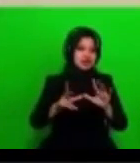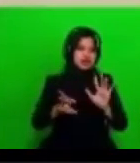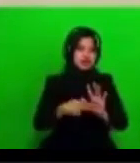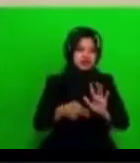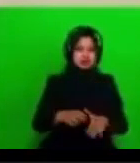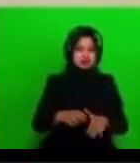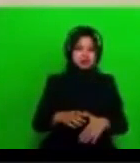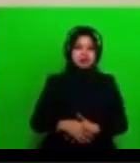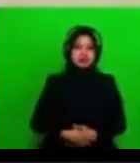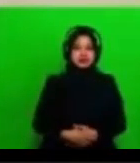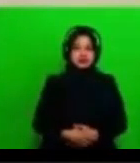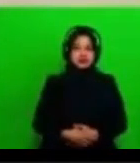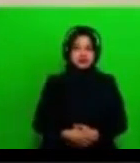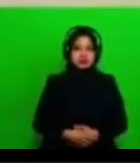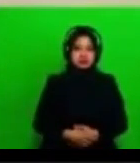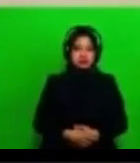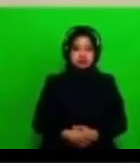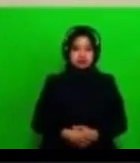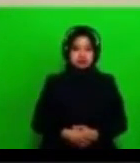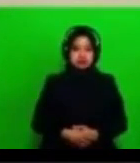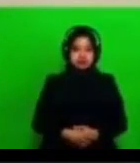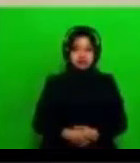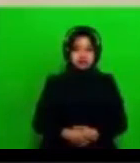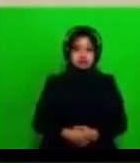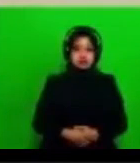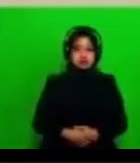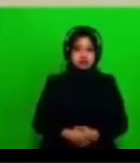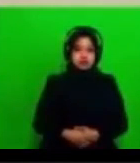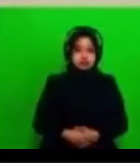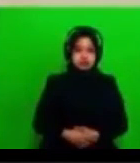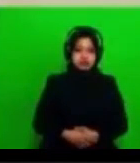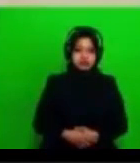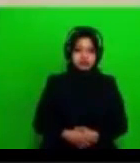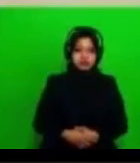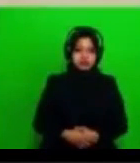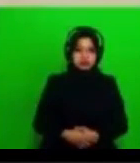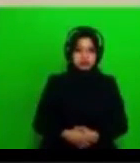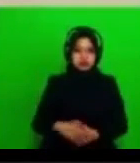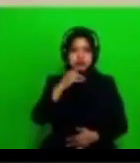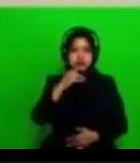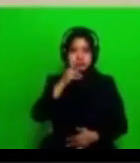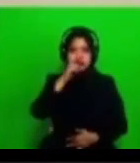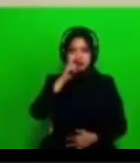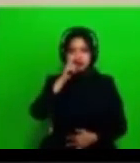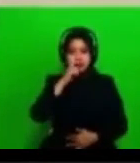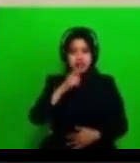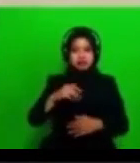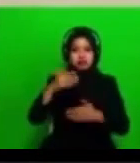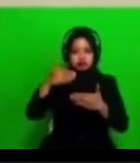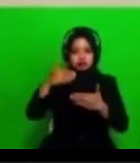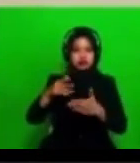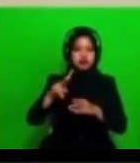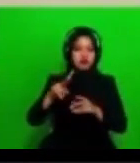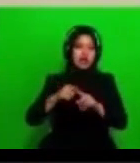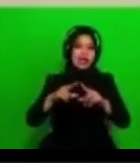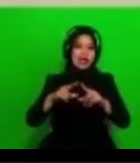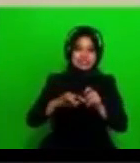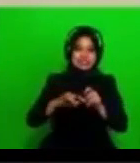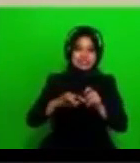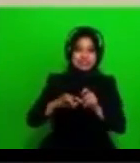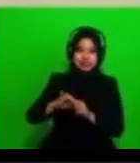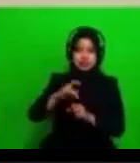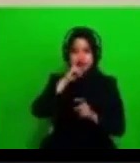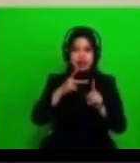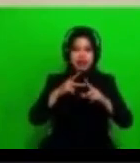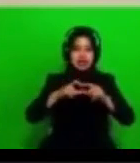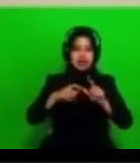mendampingi, menyimak, menjawab pertanyaan. Betul juga sekali, Pak Wikan Sakarinto, Direktur Jenderal Pendidikan Vokasi, dan juga Pak